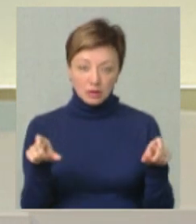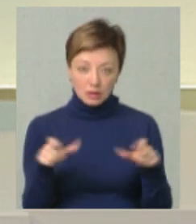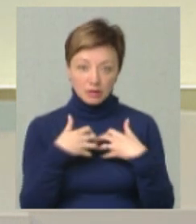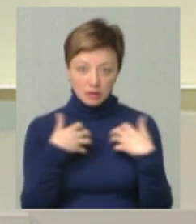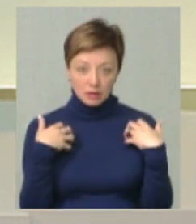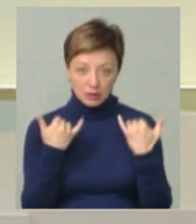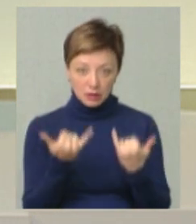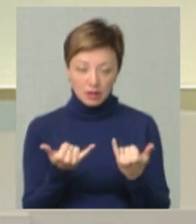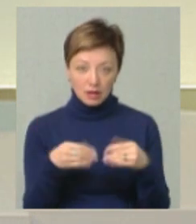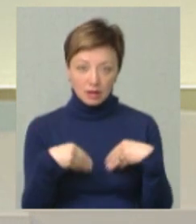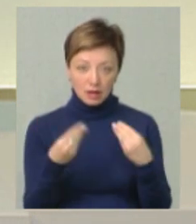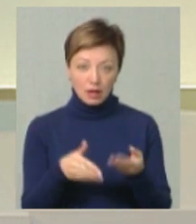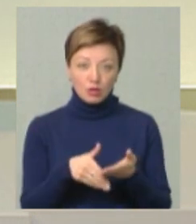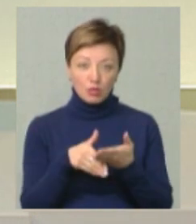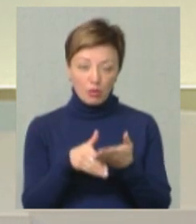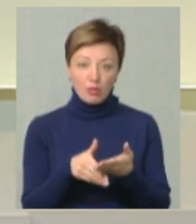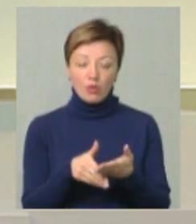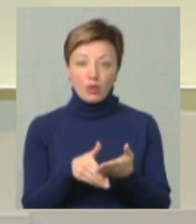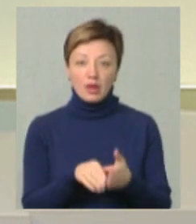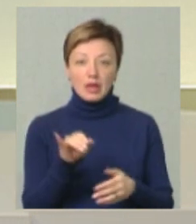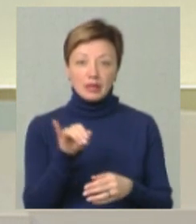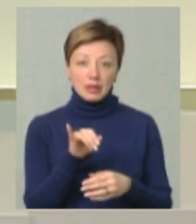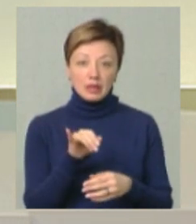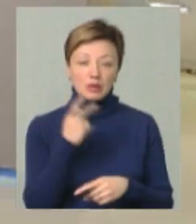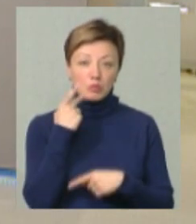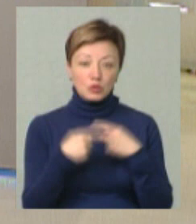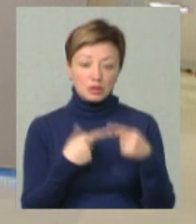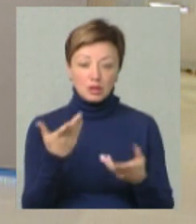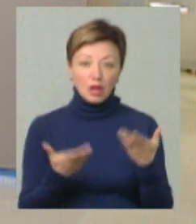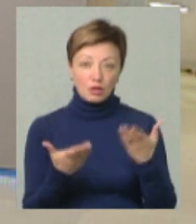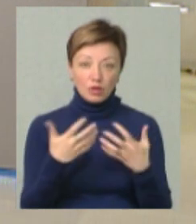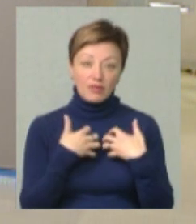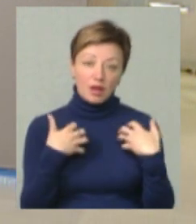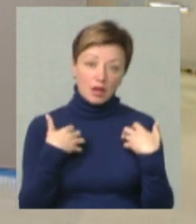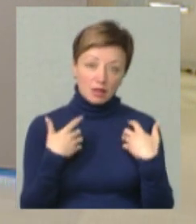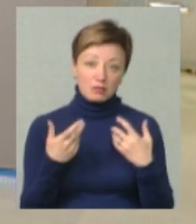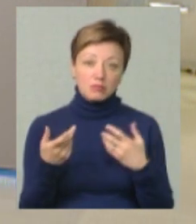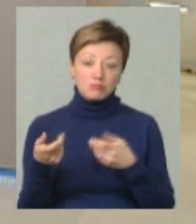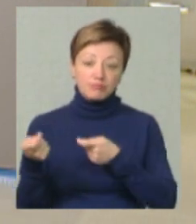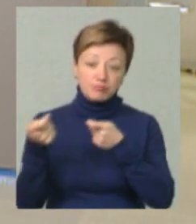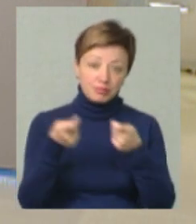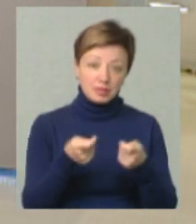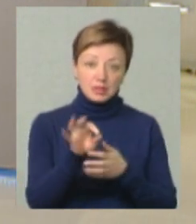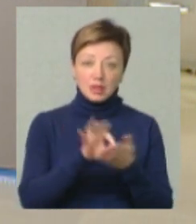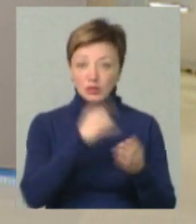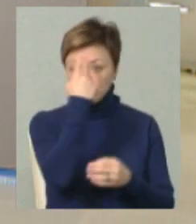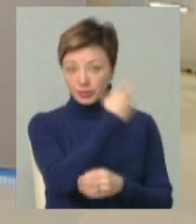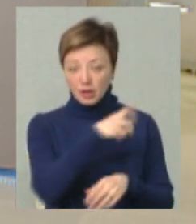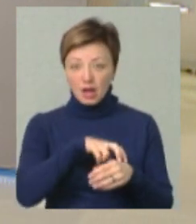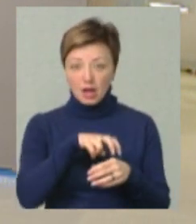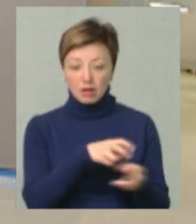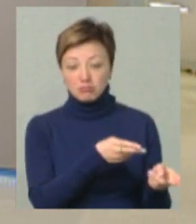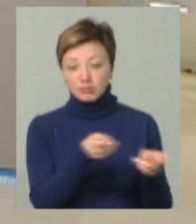ветеринарний для надання допомоги. І от постійно, якщо якась тваринка поступає, зразу ж повідомляємо, і